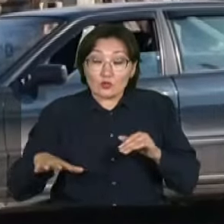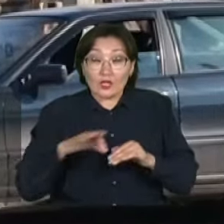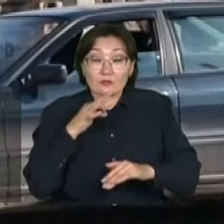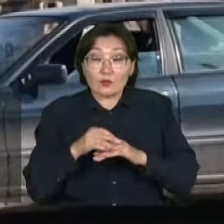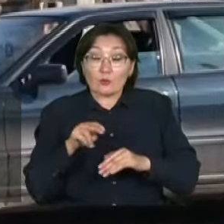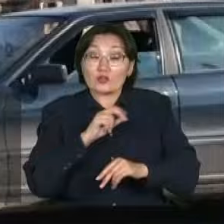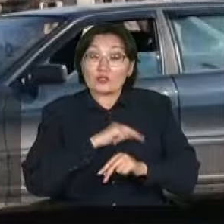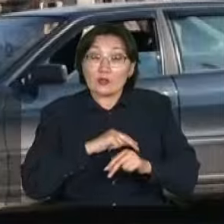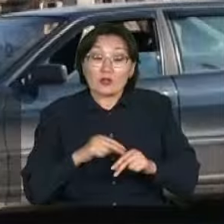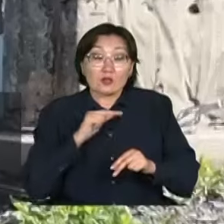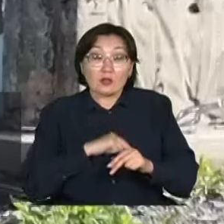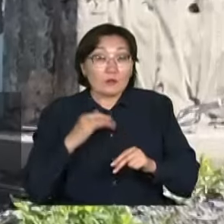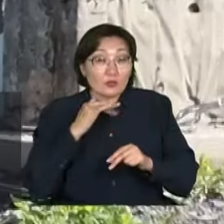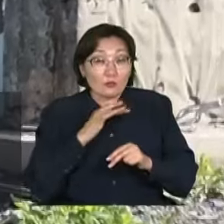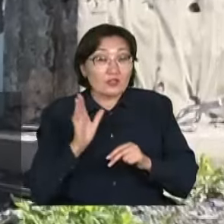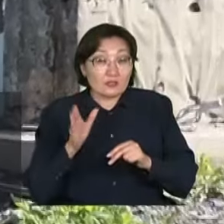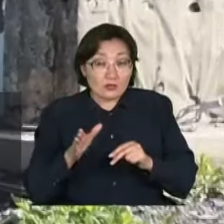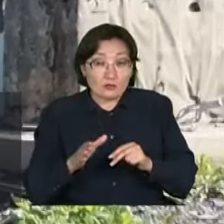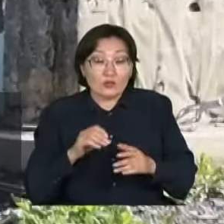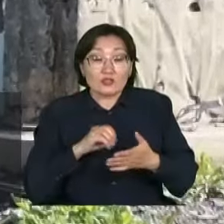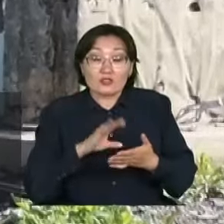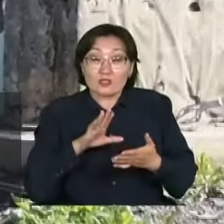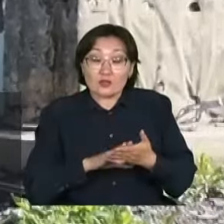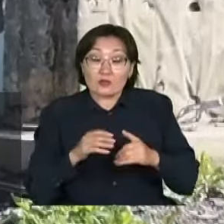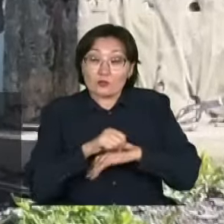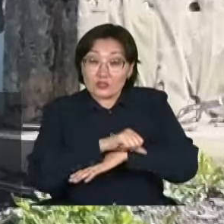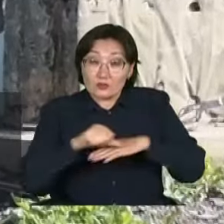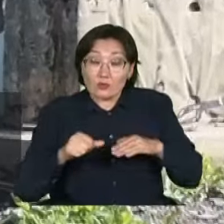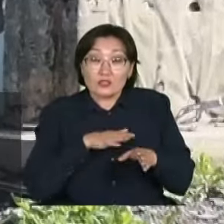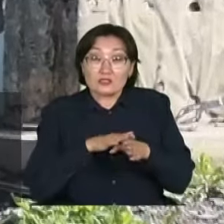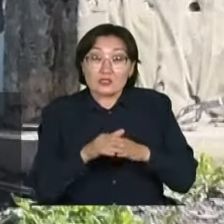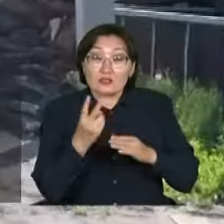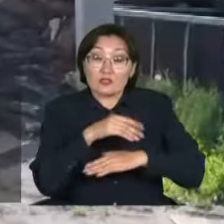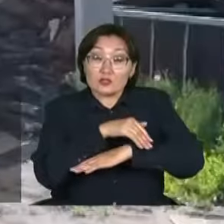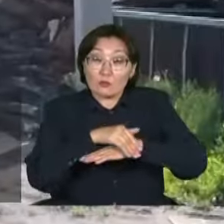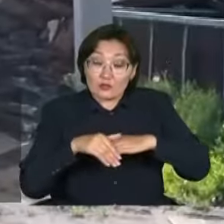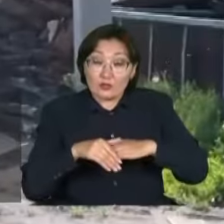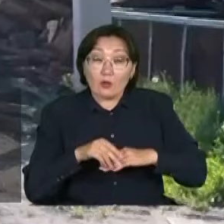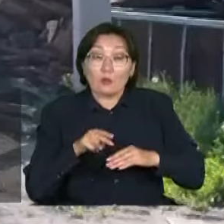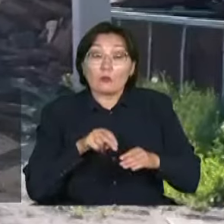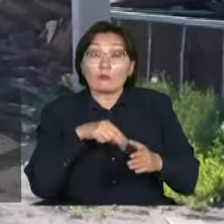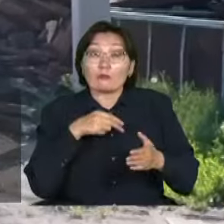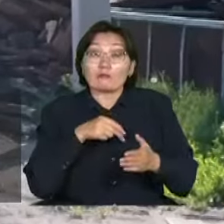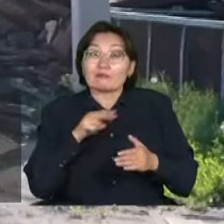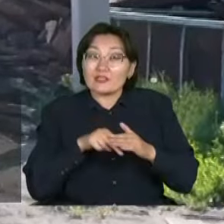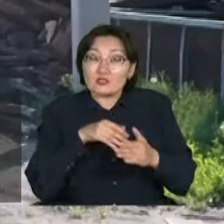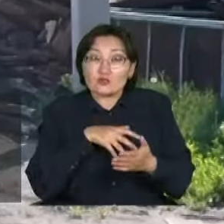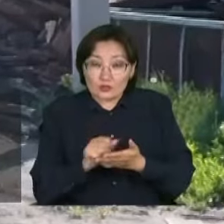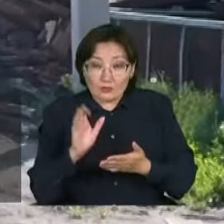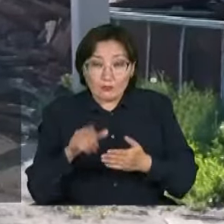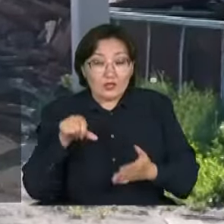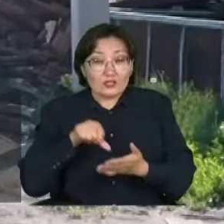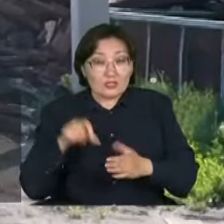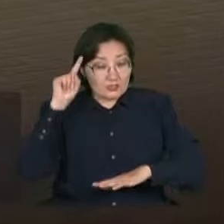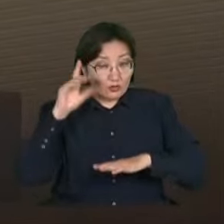еще немало, говорят специалисты. На закрепленных за ними территориях целых две улицы пойдут под снос. В свою очередь представители